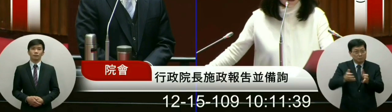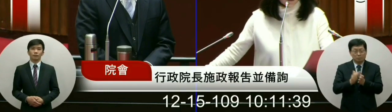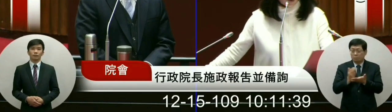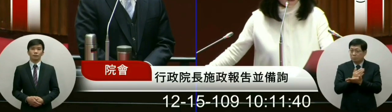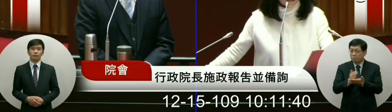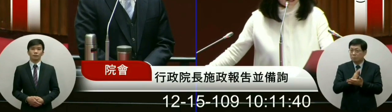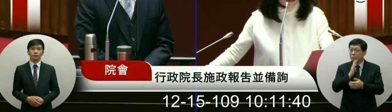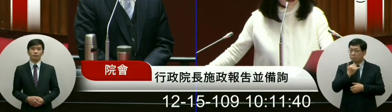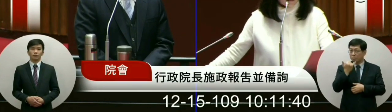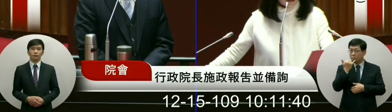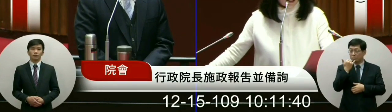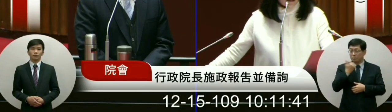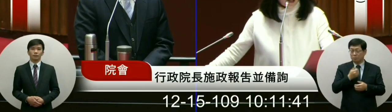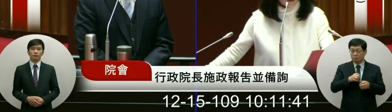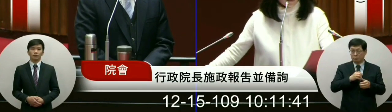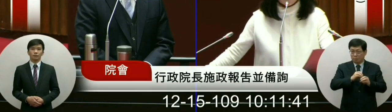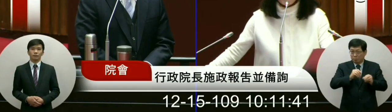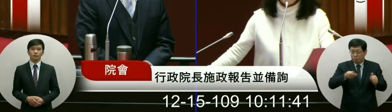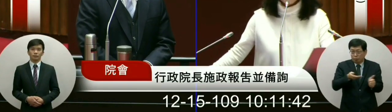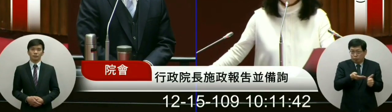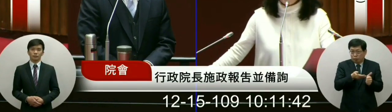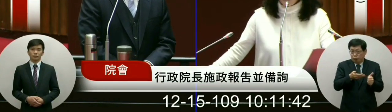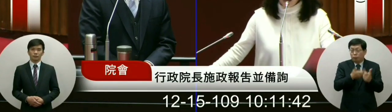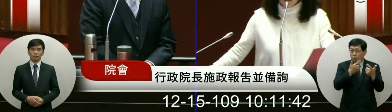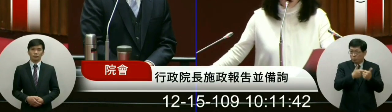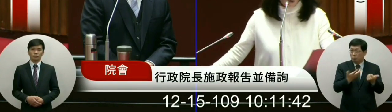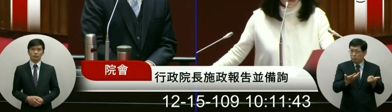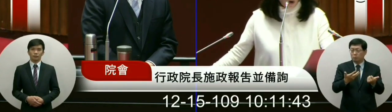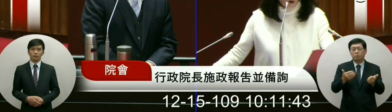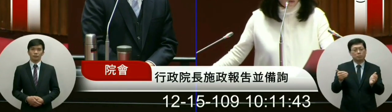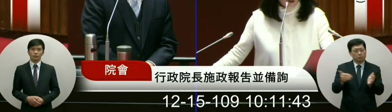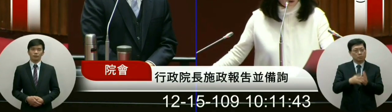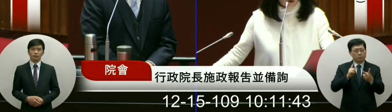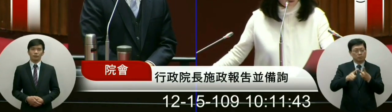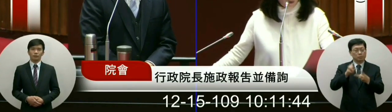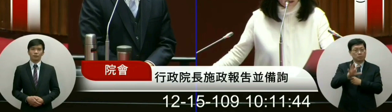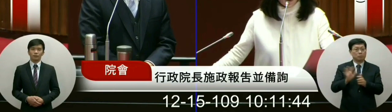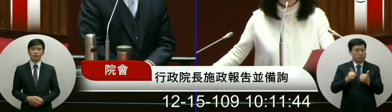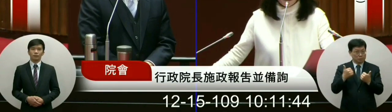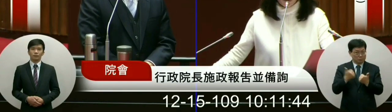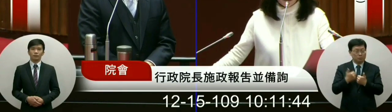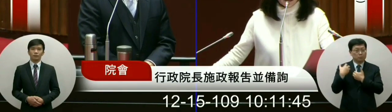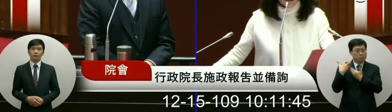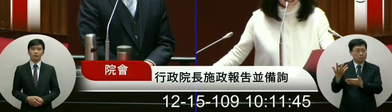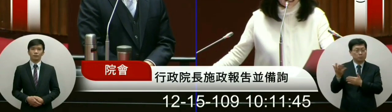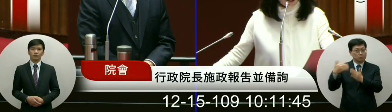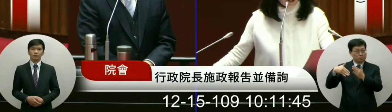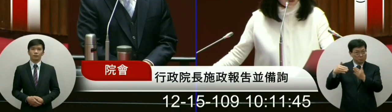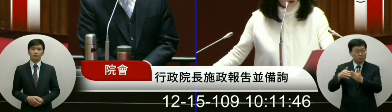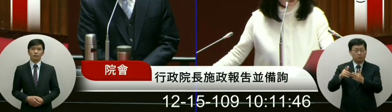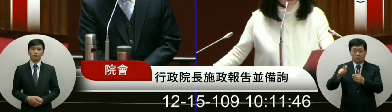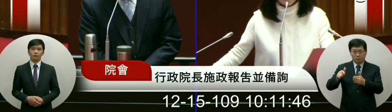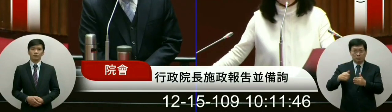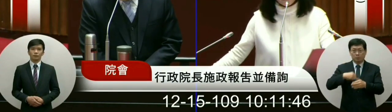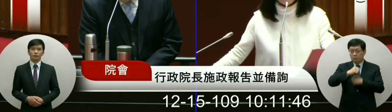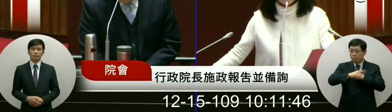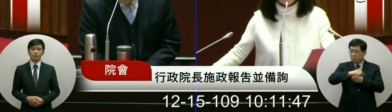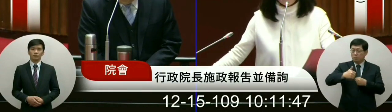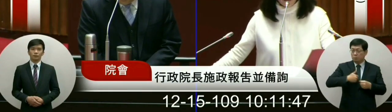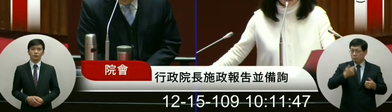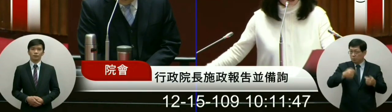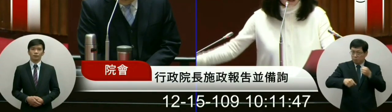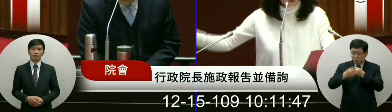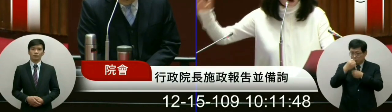不是适合作为饲料的添加物之外，还由农委会委托学者进行动物实